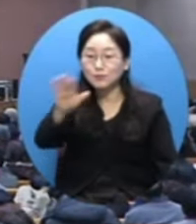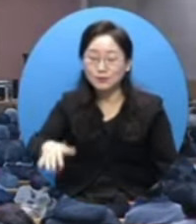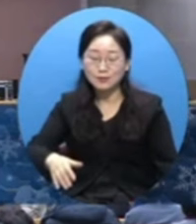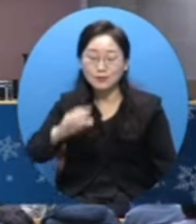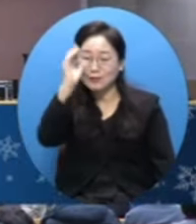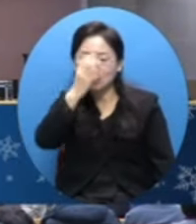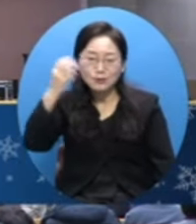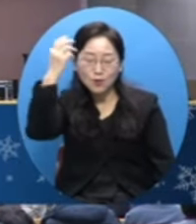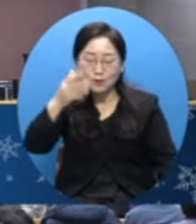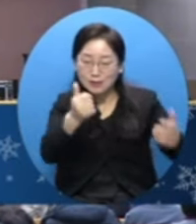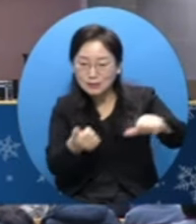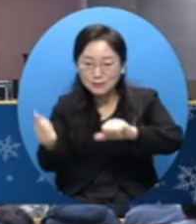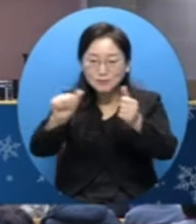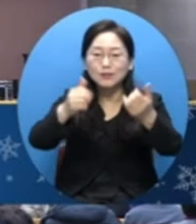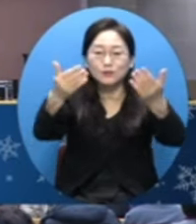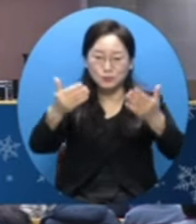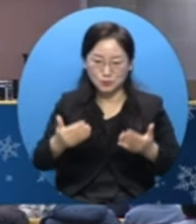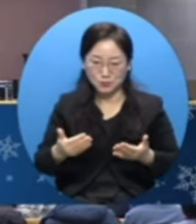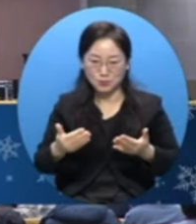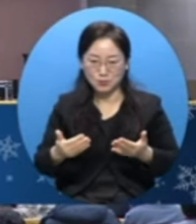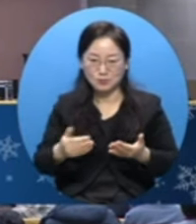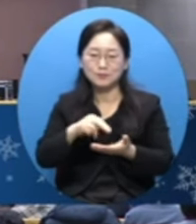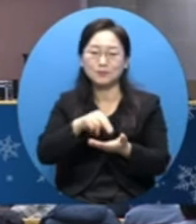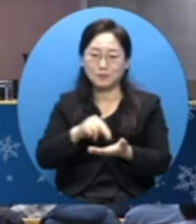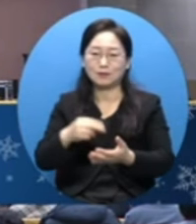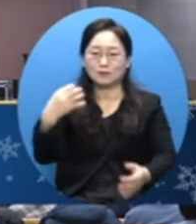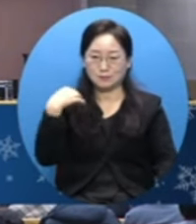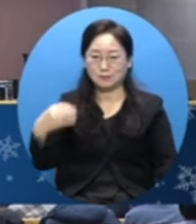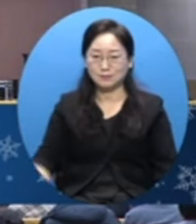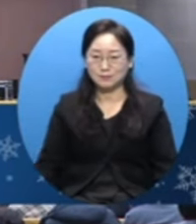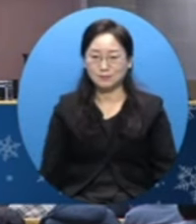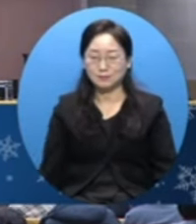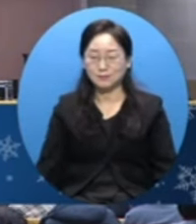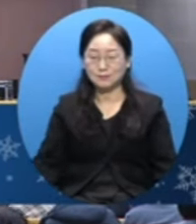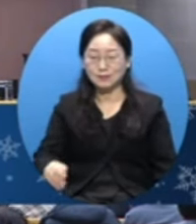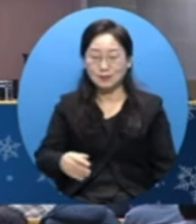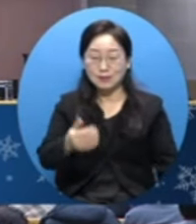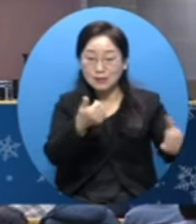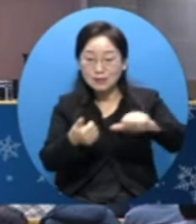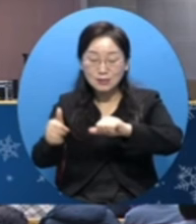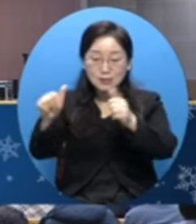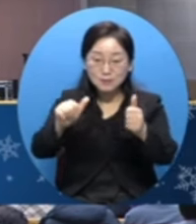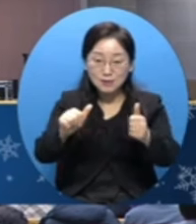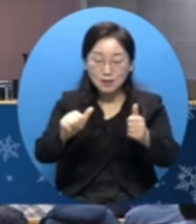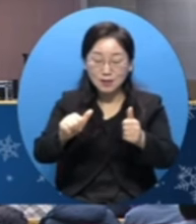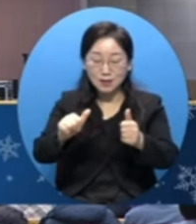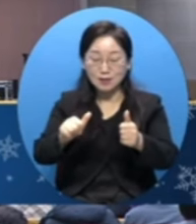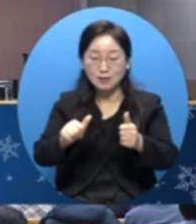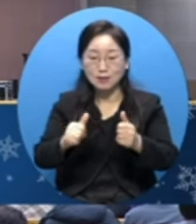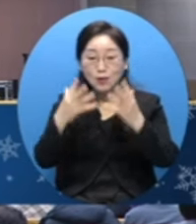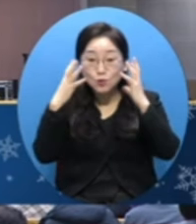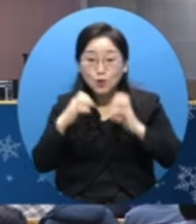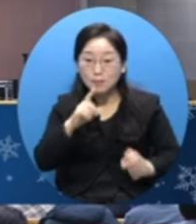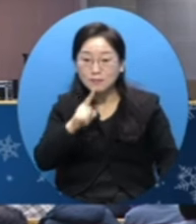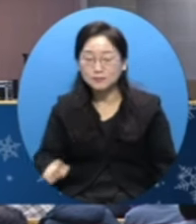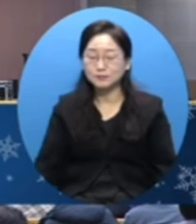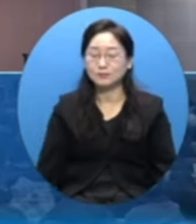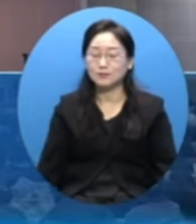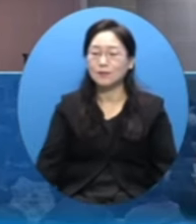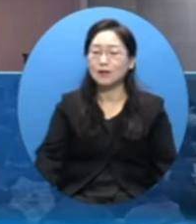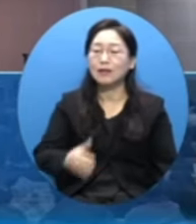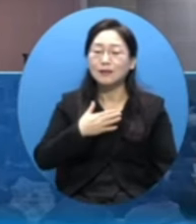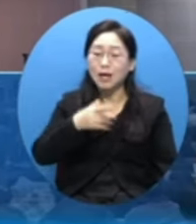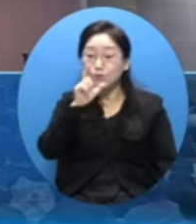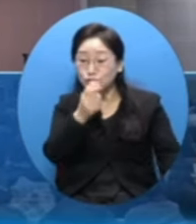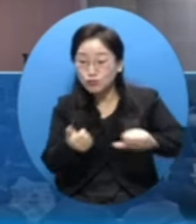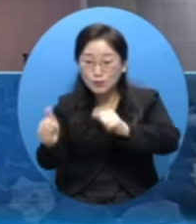성령의 침례를 베푸시는 분으로 오셨습니다. 침례 요한이 이렇게 예수님을 소개합니다. 나는 너에게 물로 침례를